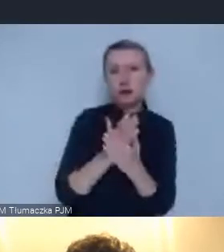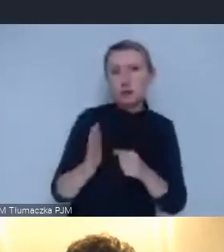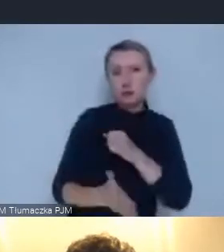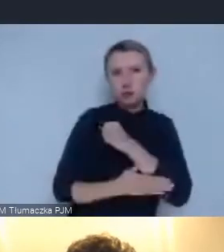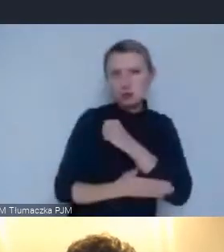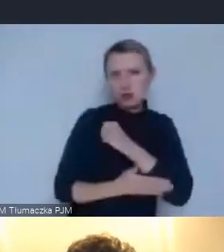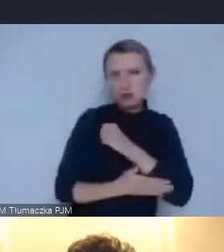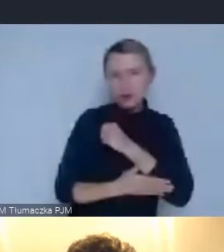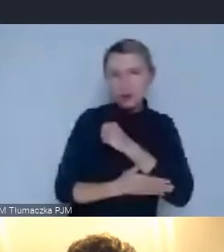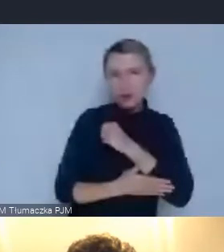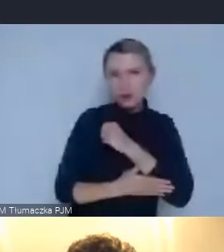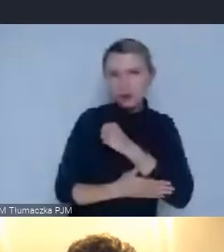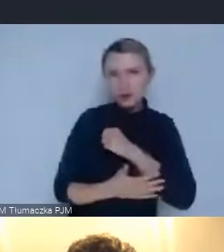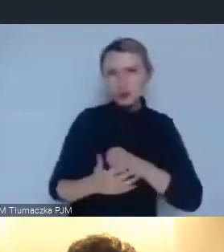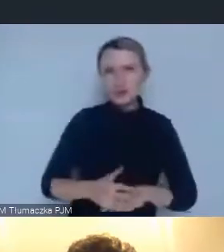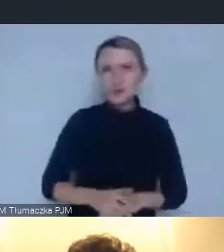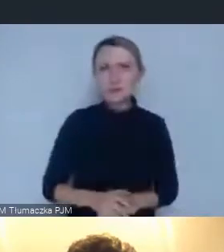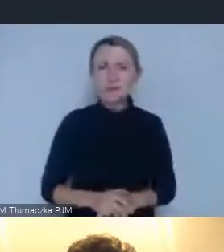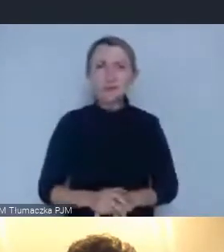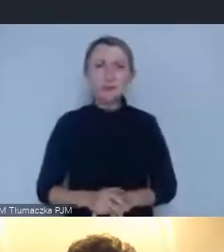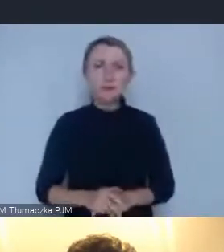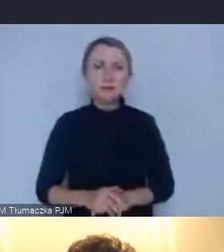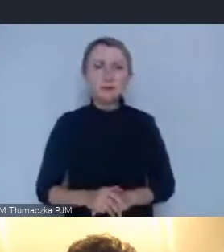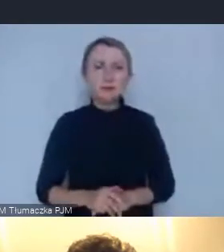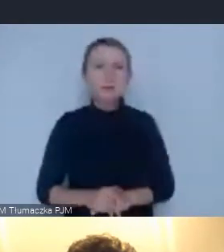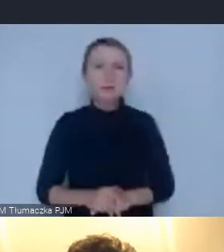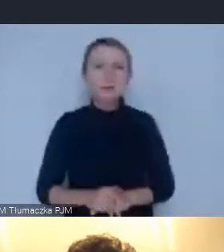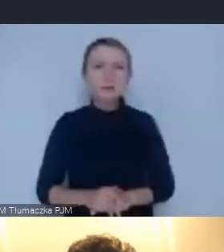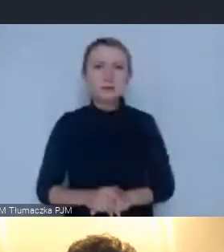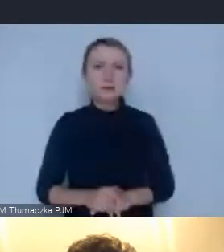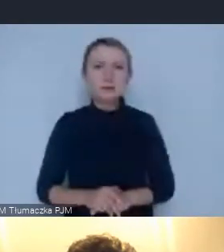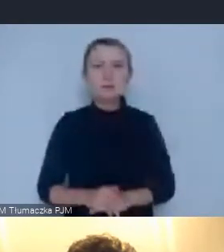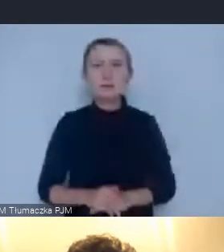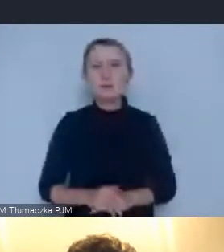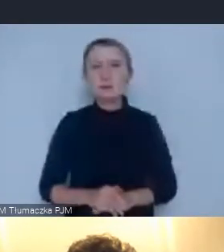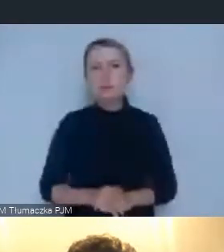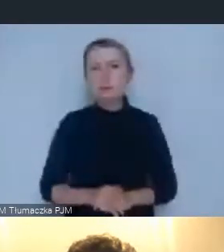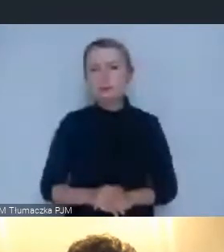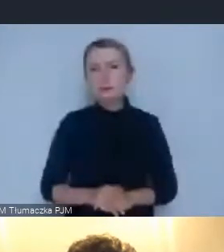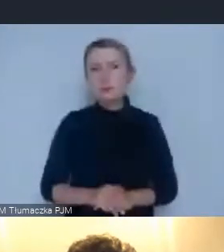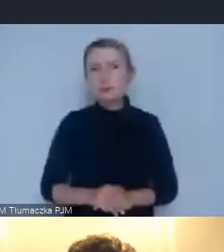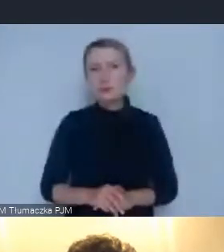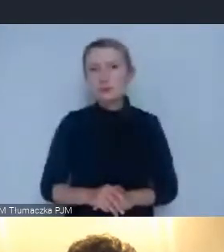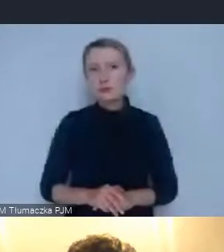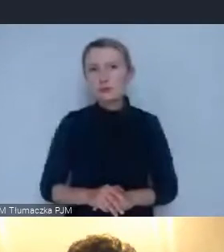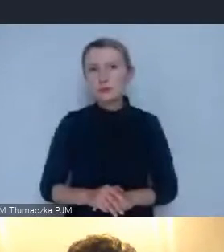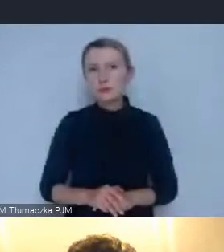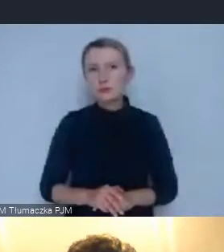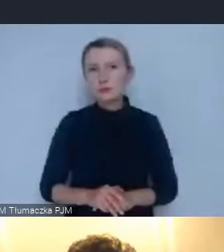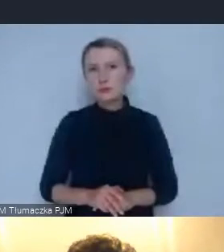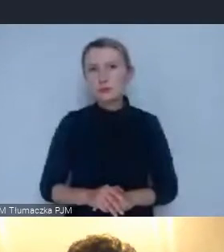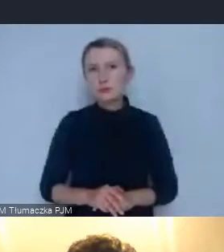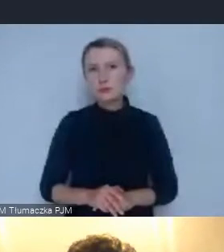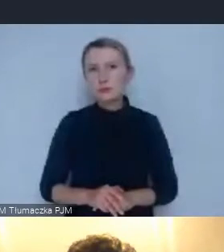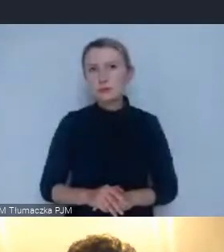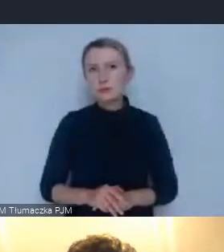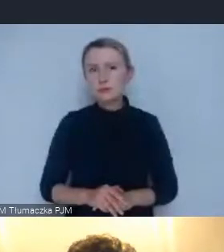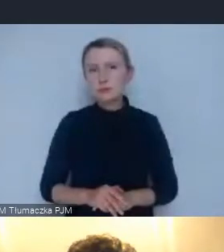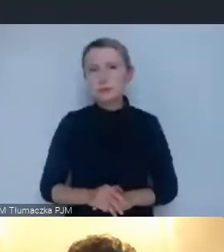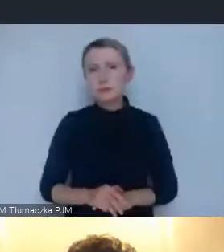podatki z miast. Ja mam Celse Hutę, która zatrudnia 1800 osób. Niespecjalnie chcę się ukazać, pokazać, jakie ma wyniki